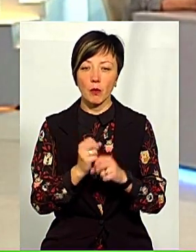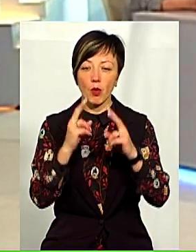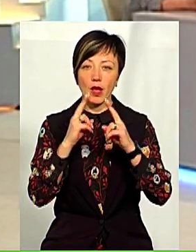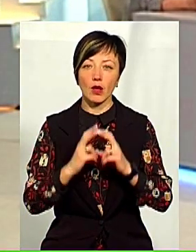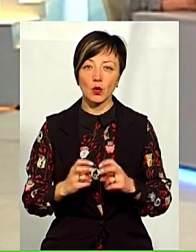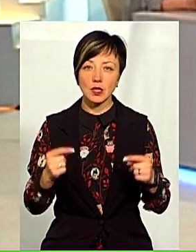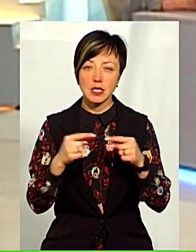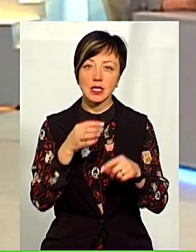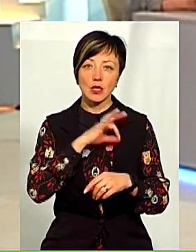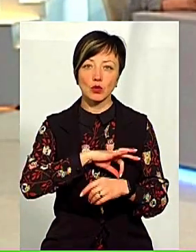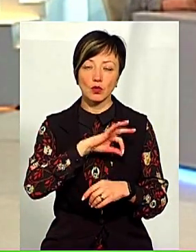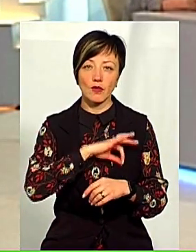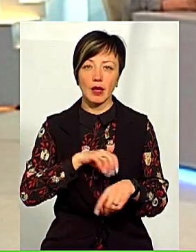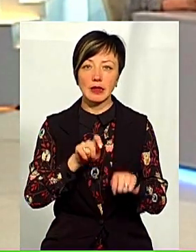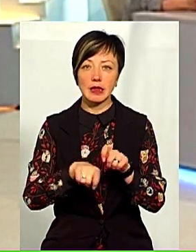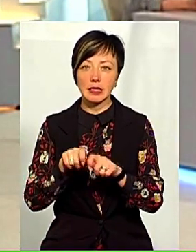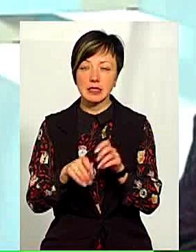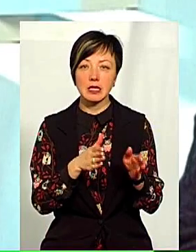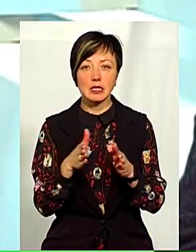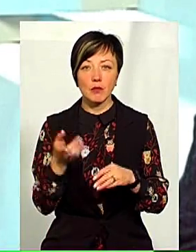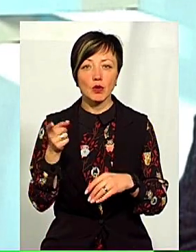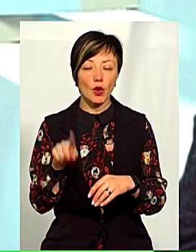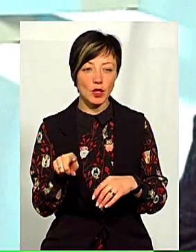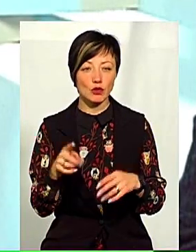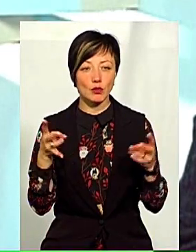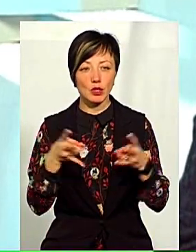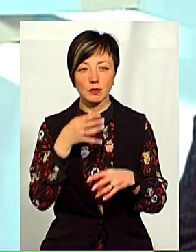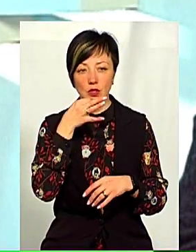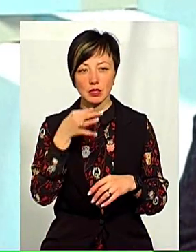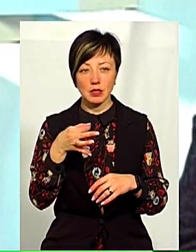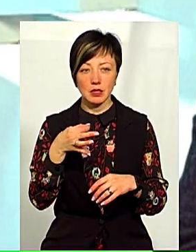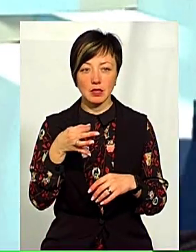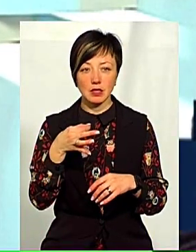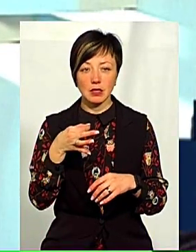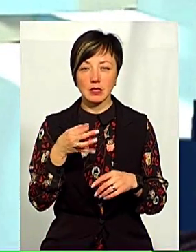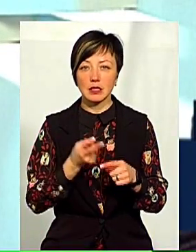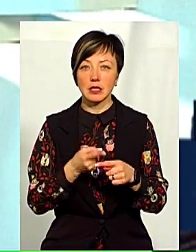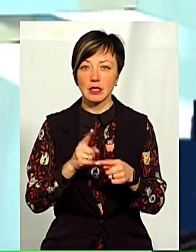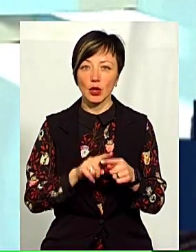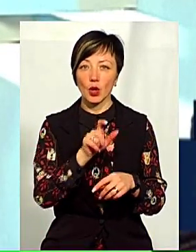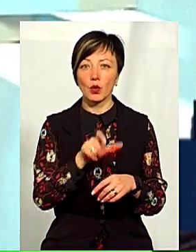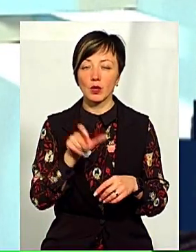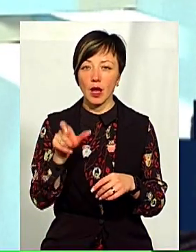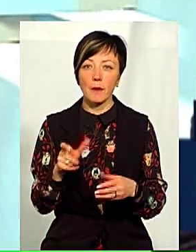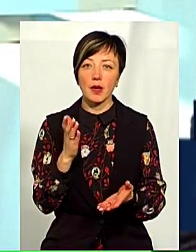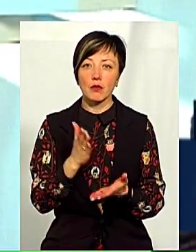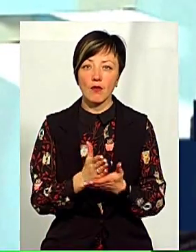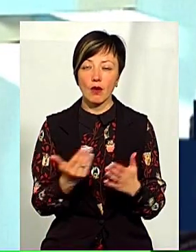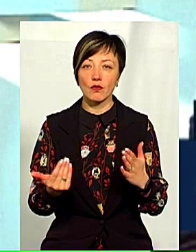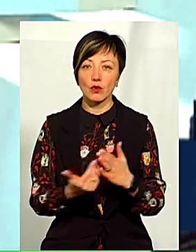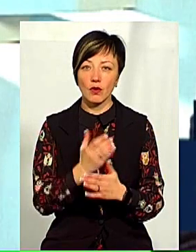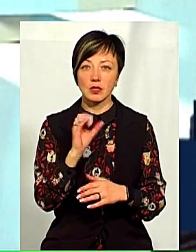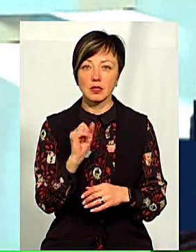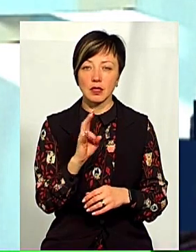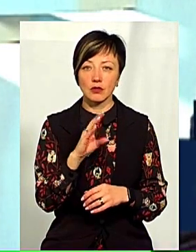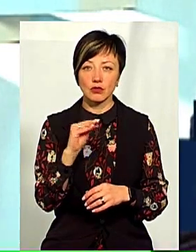діагностиці і застосуванню тест-систем. До речі, потрібно сказати, от за тих людей, які перебувають у Нових